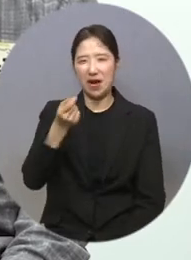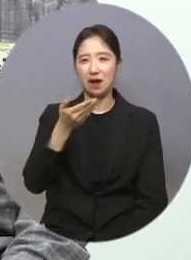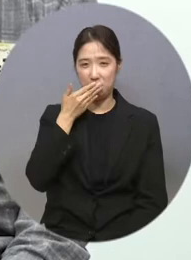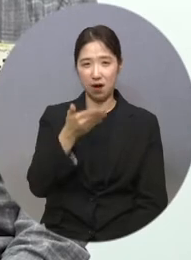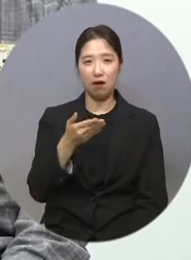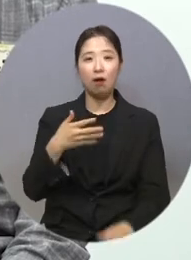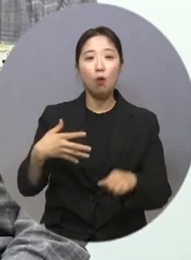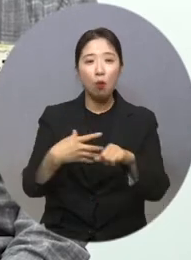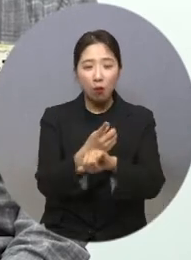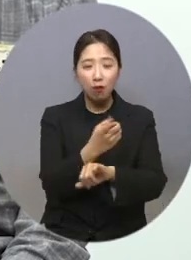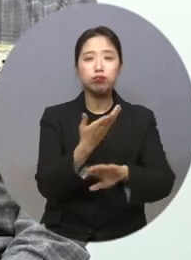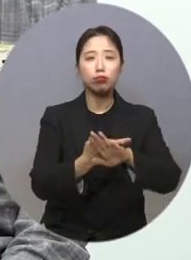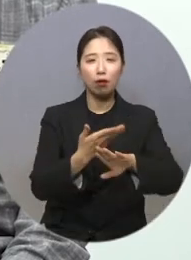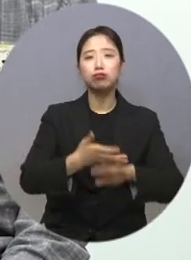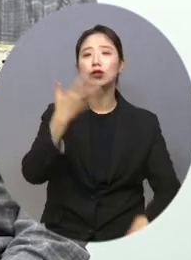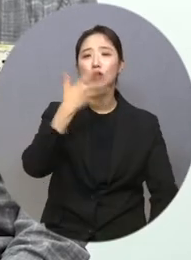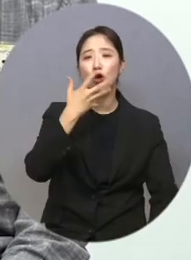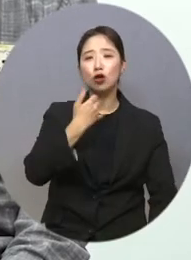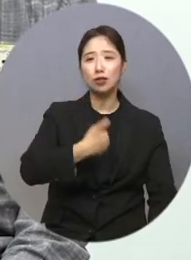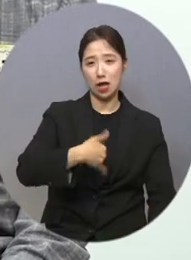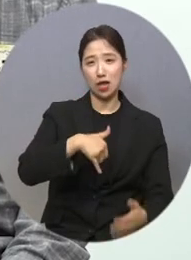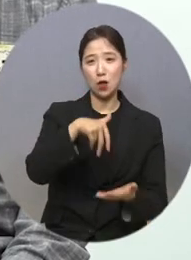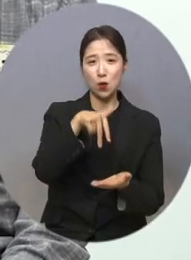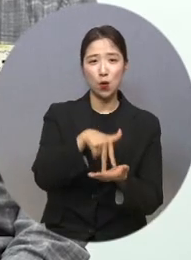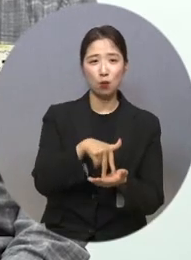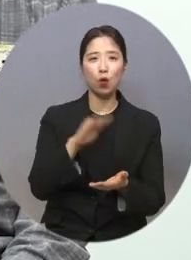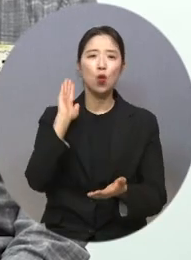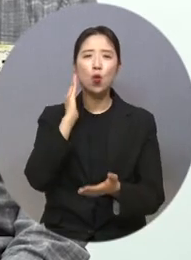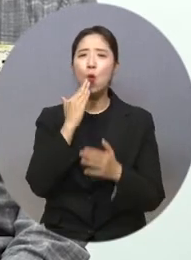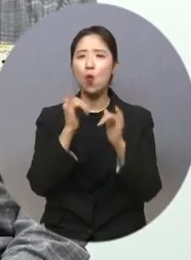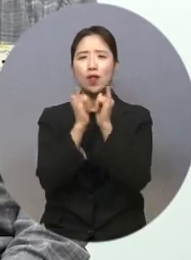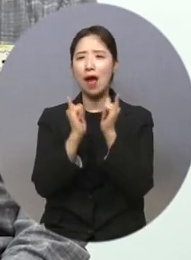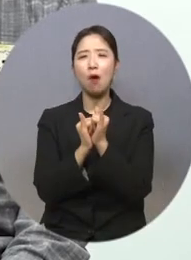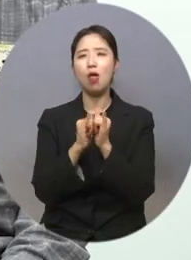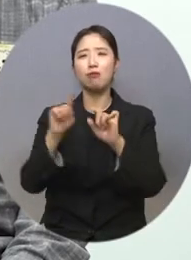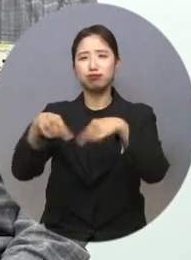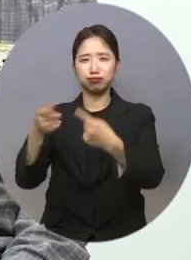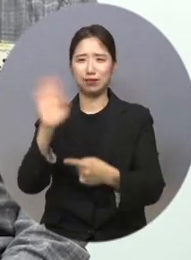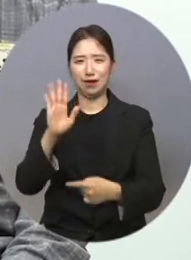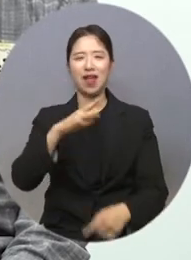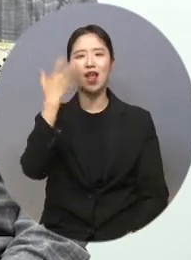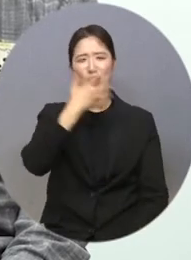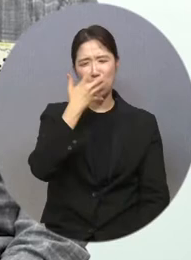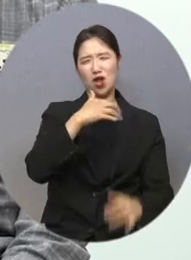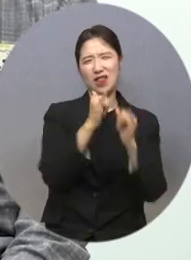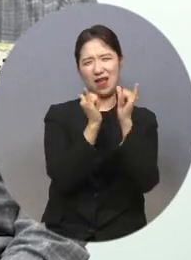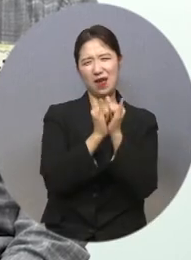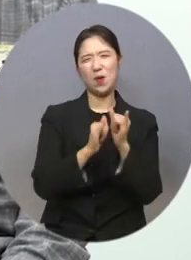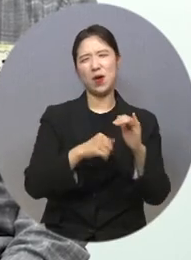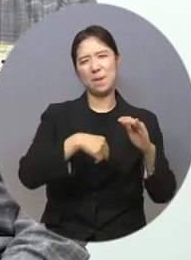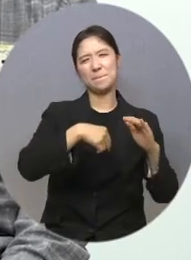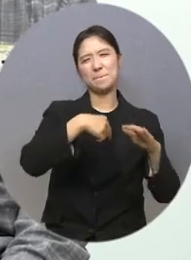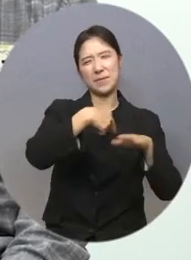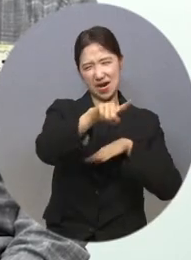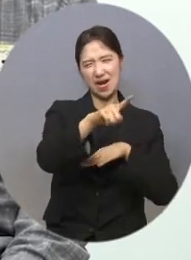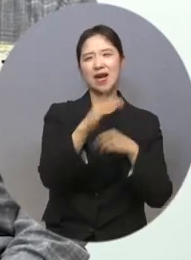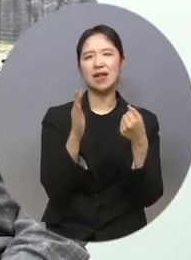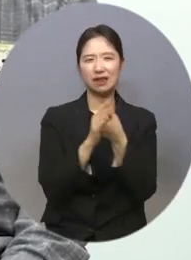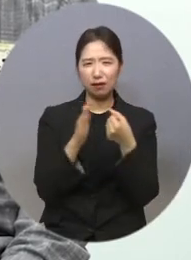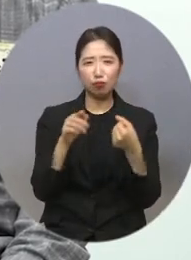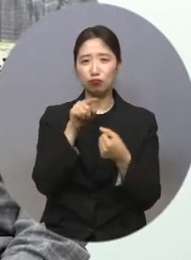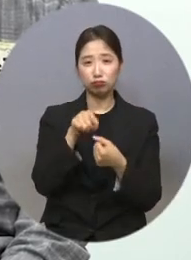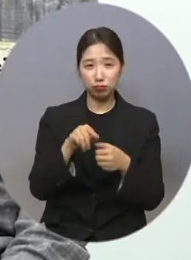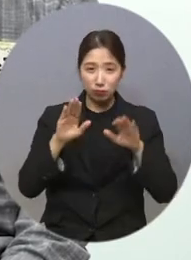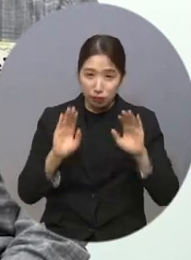외에 이제 청인인 자녀들 같은 경우는 농사회에 속하지 않고 청인사회로 가거나 그렇게 하는 경우도 있는데 그런